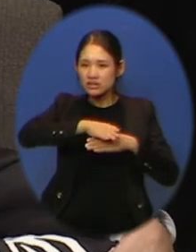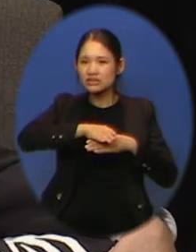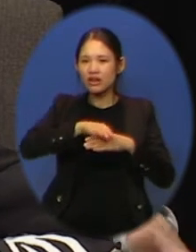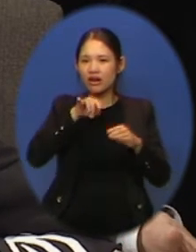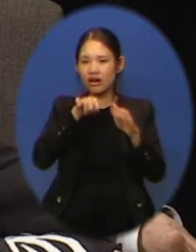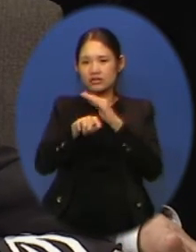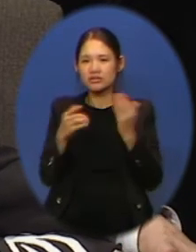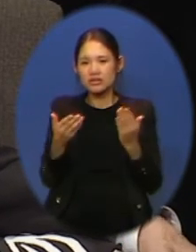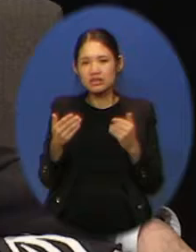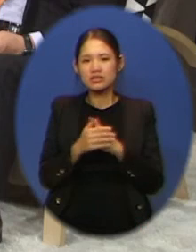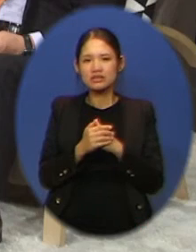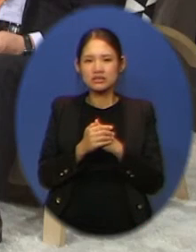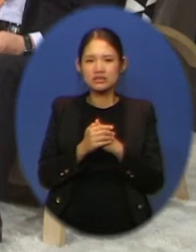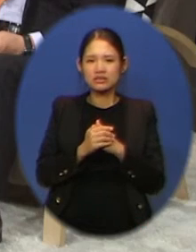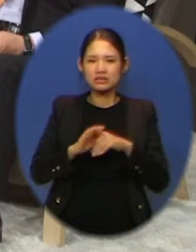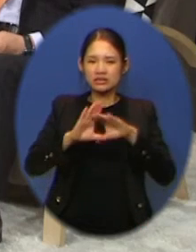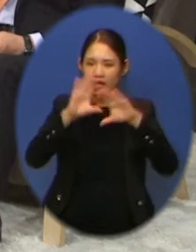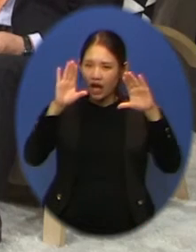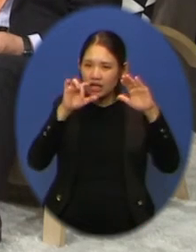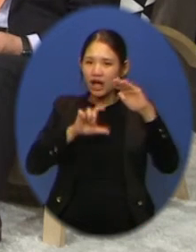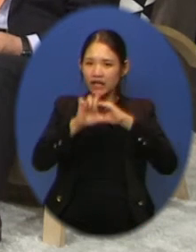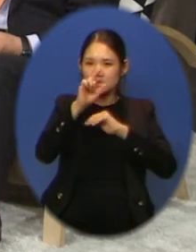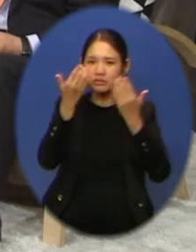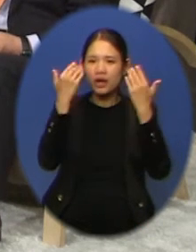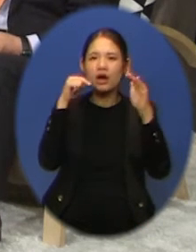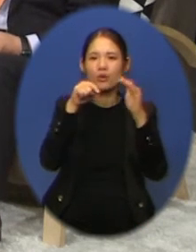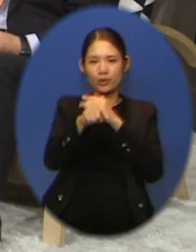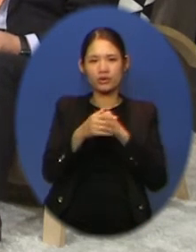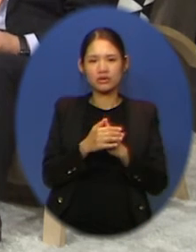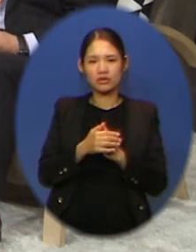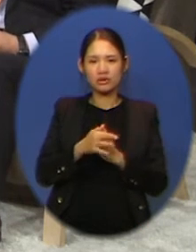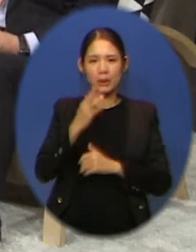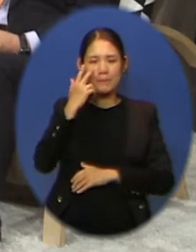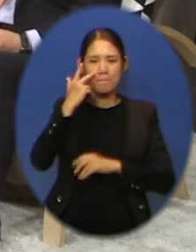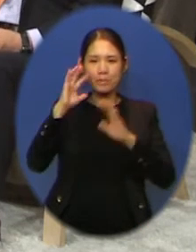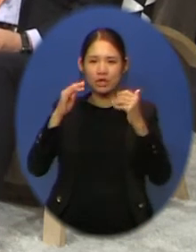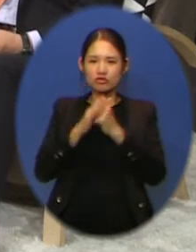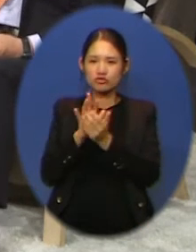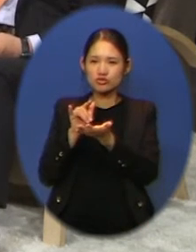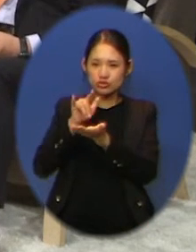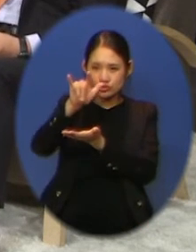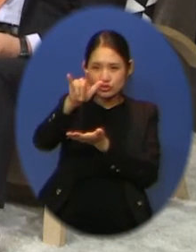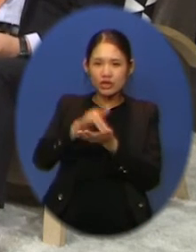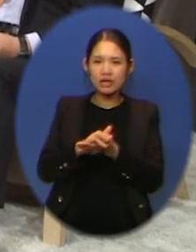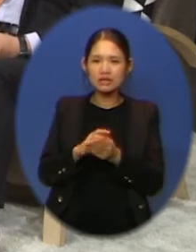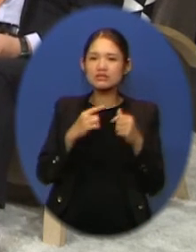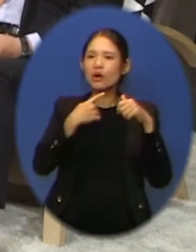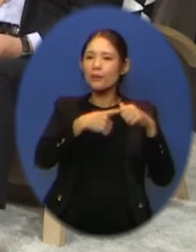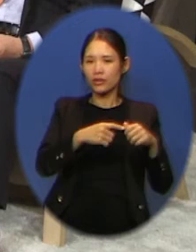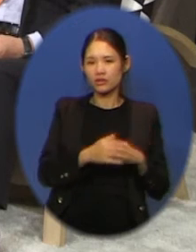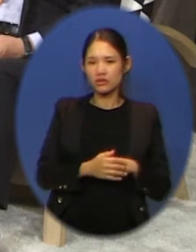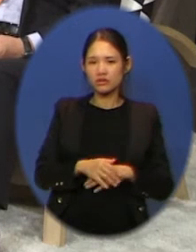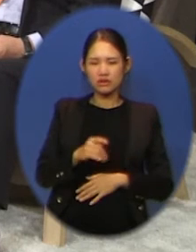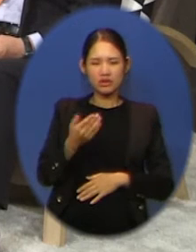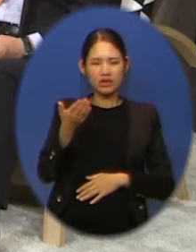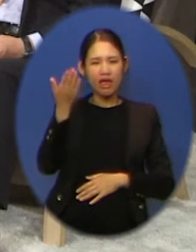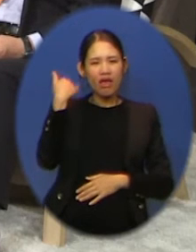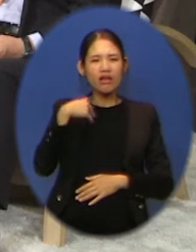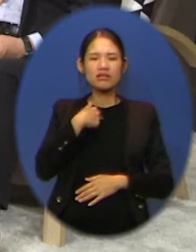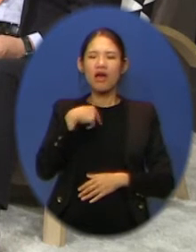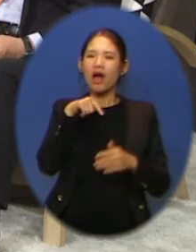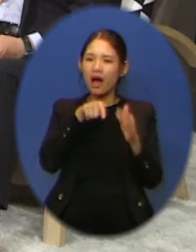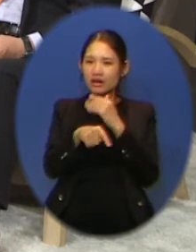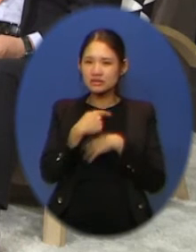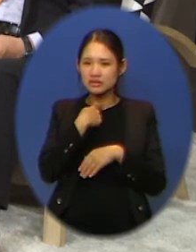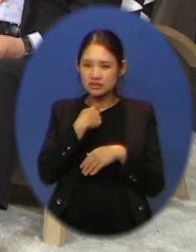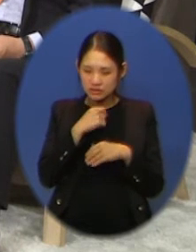일하고 낮에는 아침에는 학교 가고 거의 미국 유학 1세대 그렇죠. 그때는 1세대로 봐야 되겠네요. 그때는 한국 사람이 별로 없었어요 그때. 네.